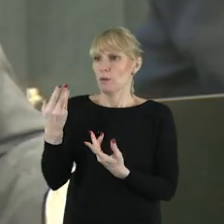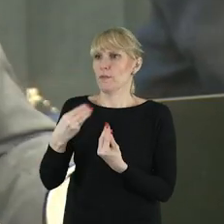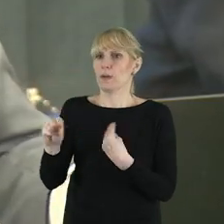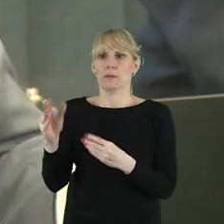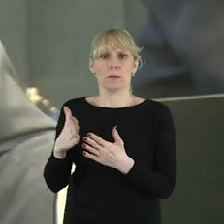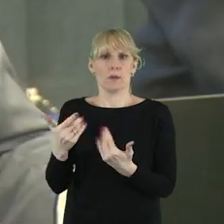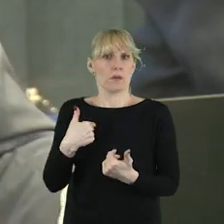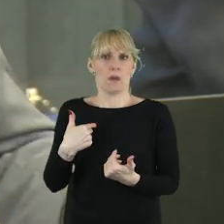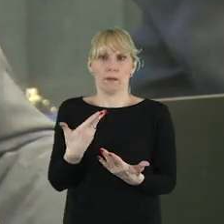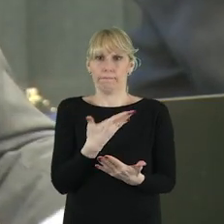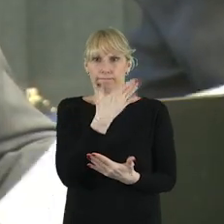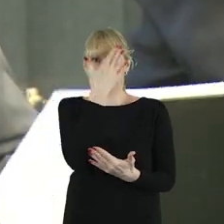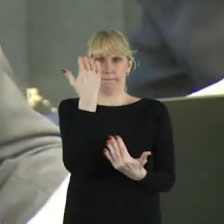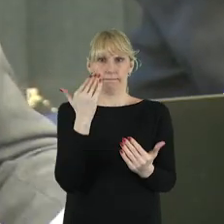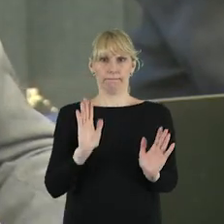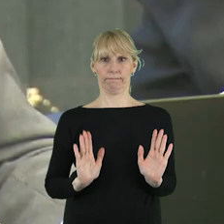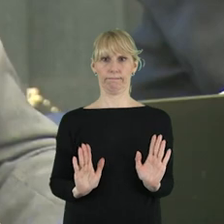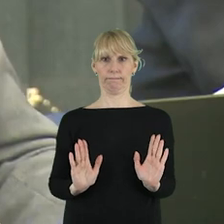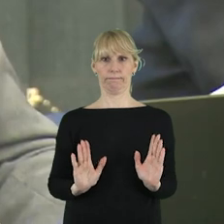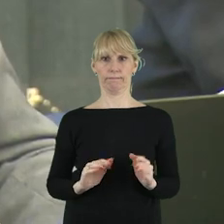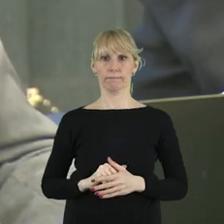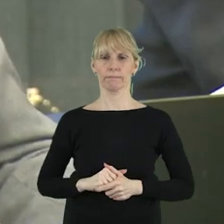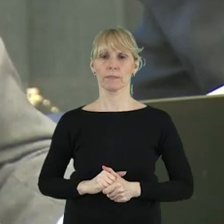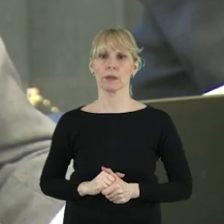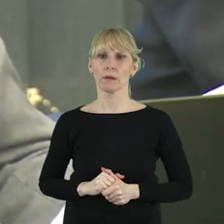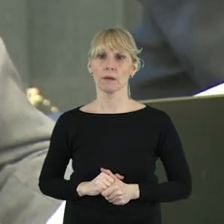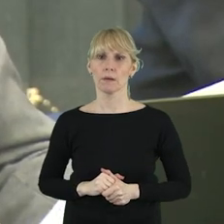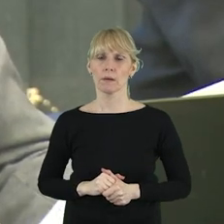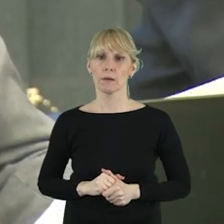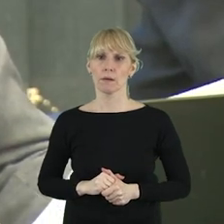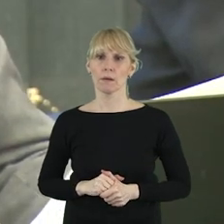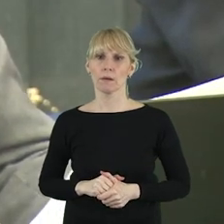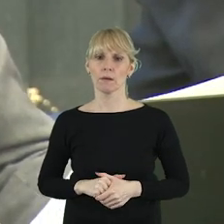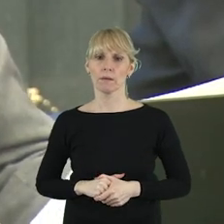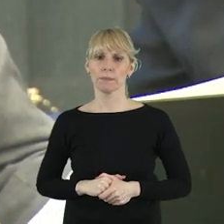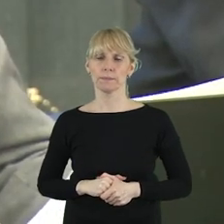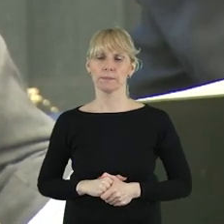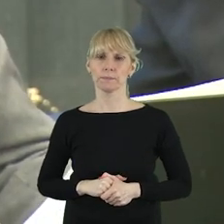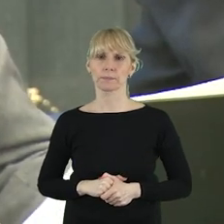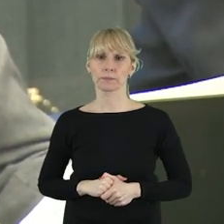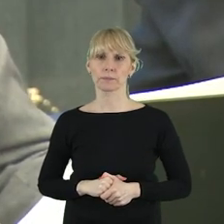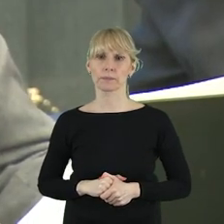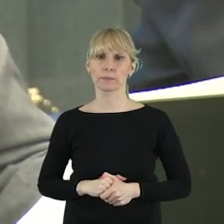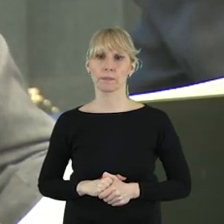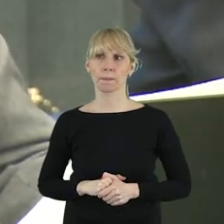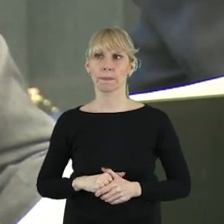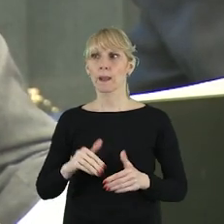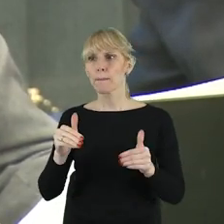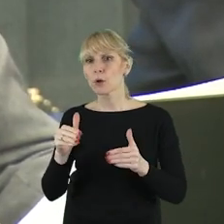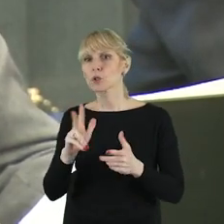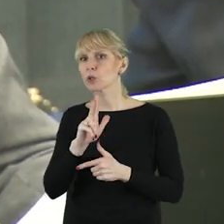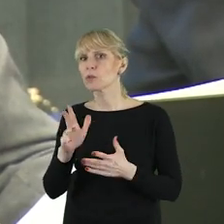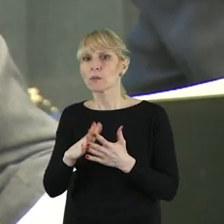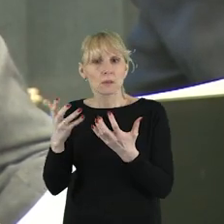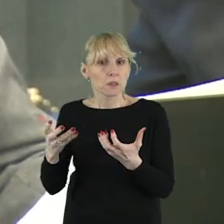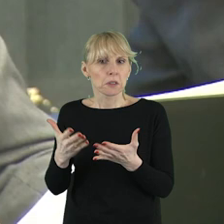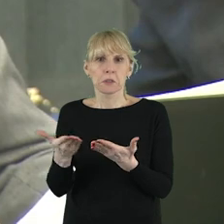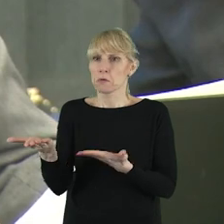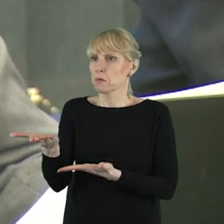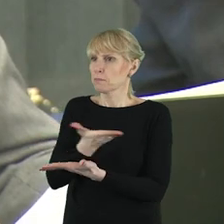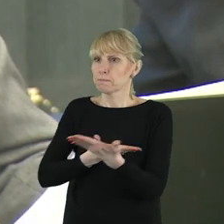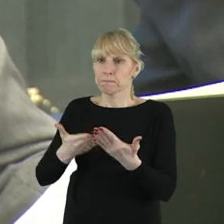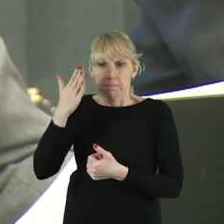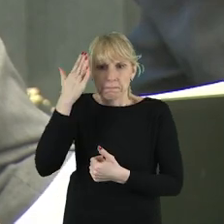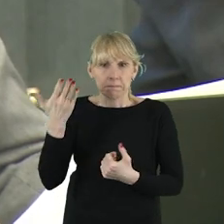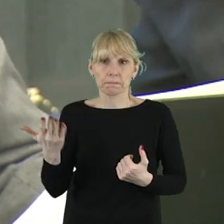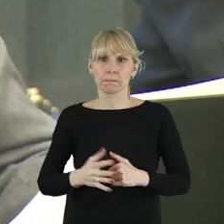Może ktoś ma jakąś wiedzę, którą się zechce podzielić. Kolejna kwestia. Nie tak dawno mieliśmy dyskusję